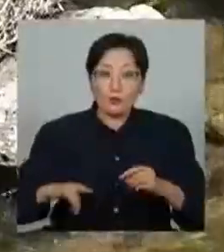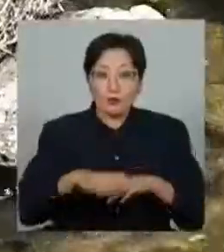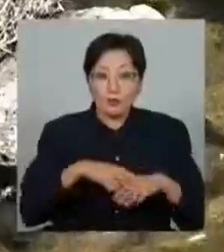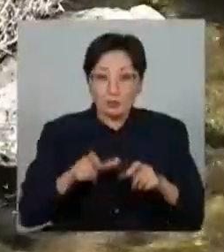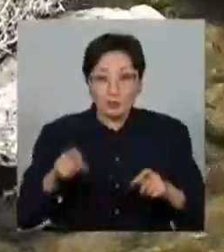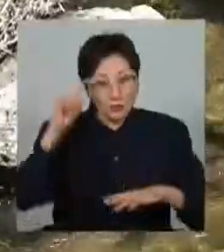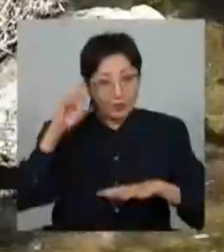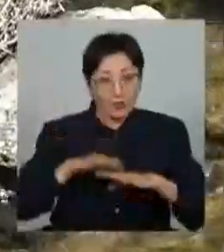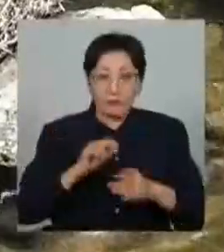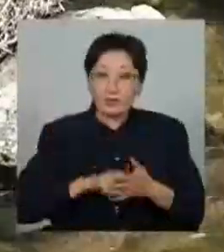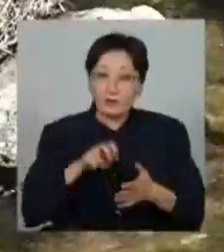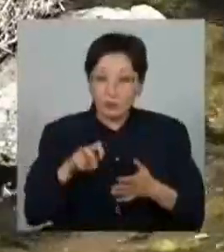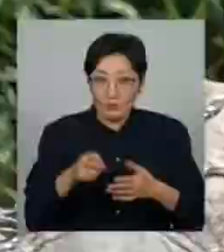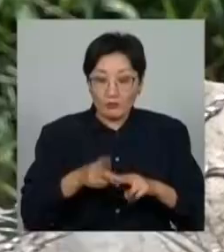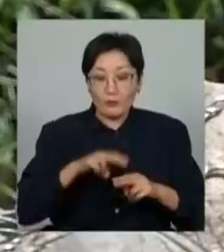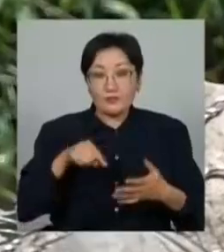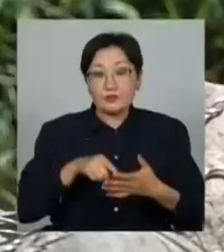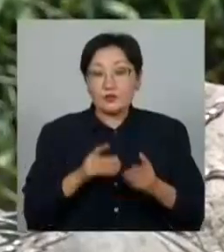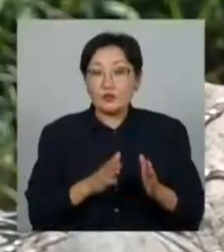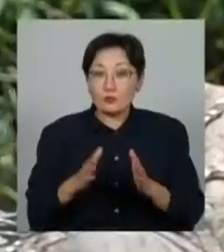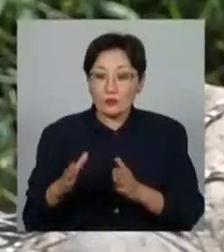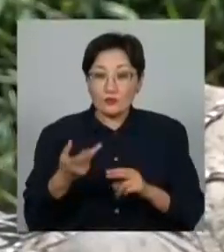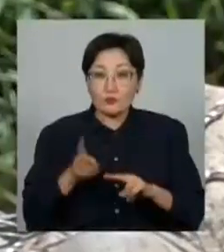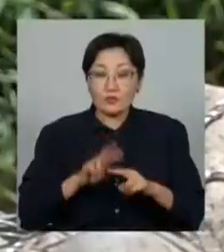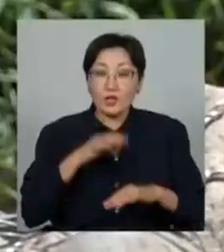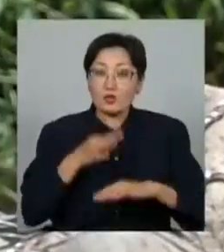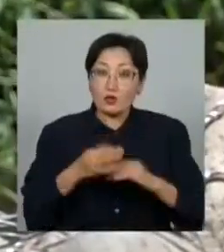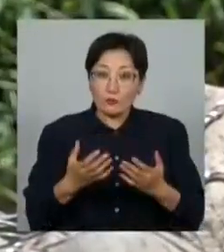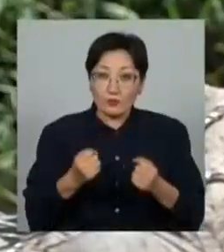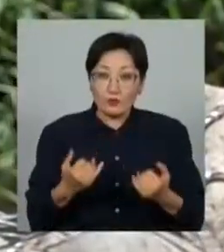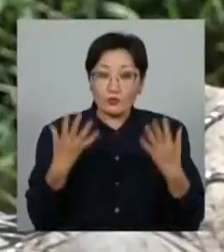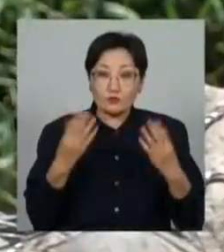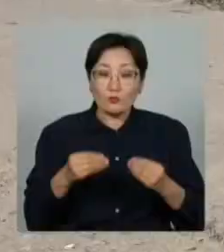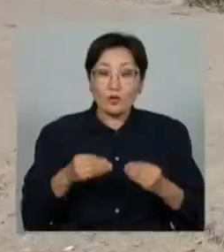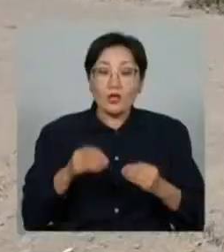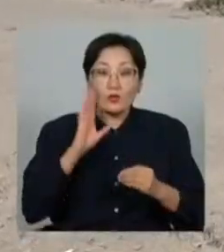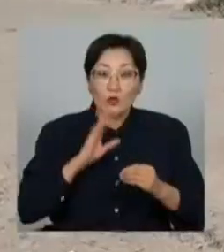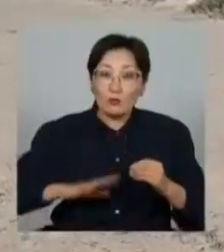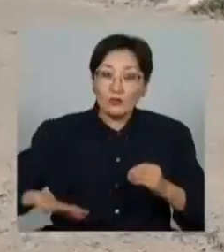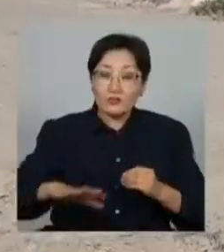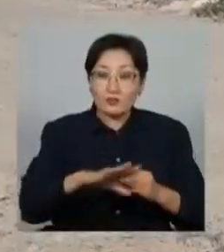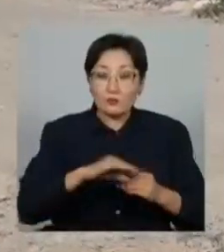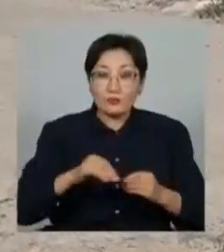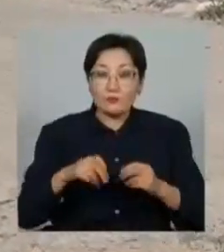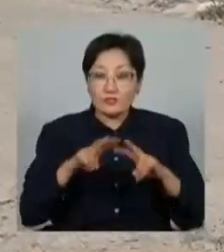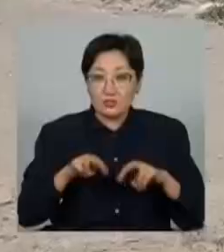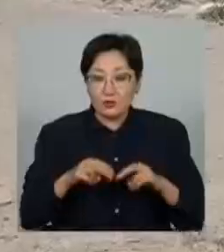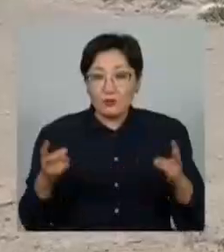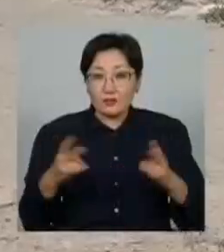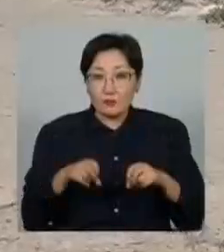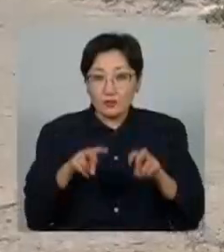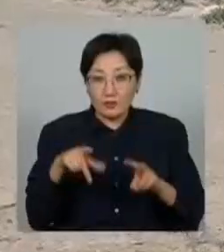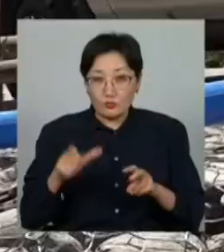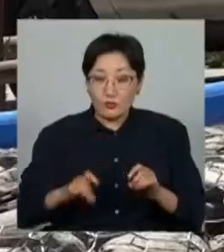тұрғындары әкімдікке хат жолдап, аталмыш мәселенің реттелетіні туралы жауап алды. Бүгінде ұңғыма судың айналасындағы аумақтар зерттеліп, тиісті